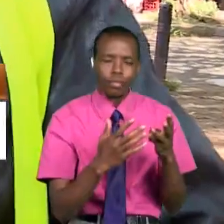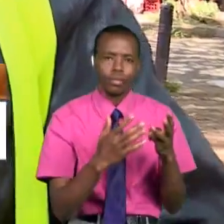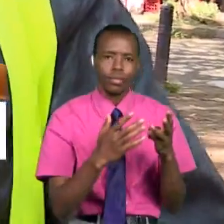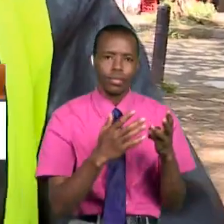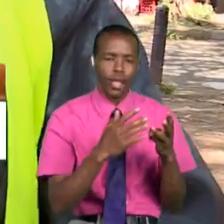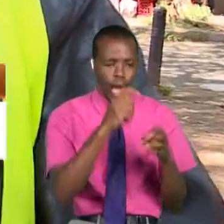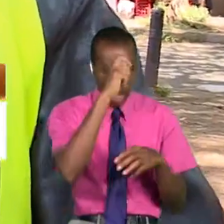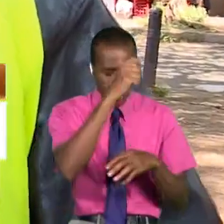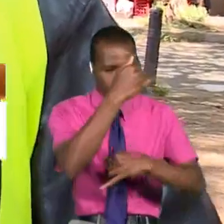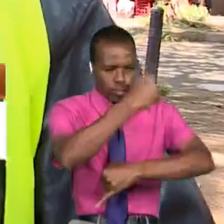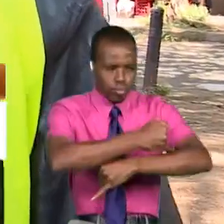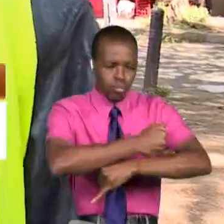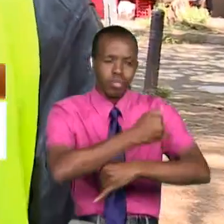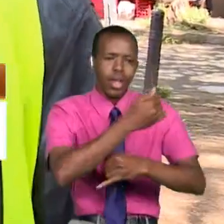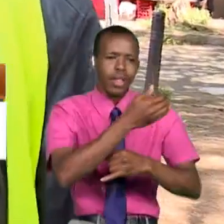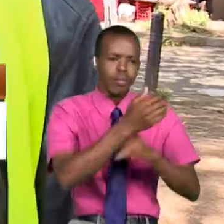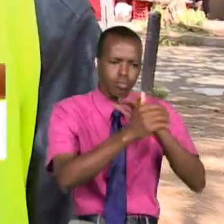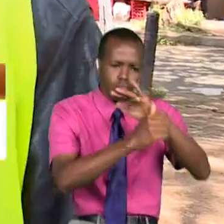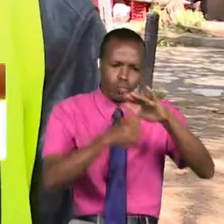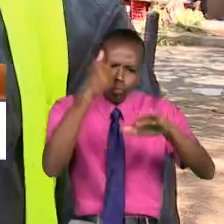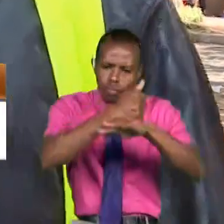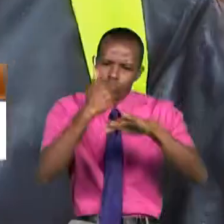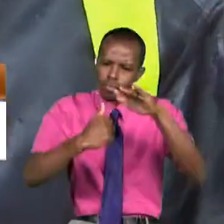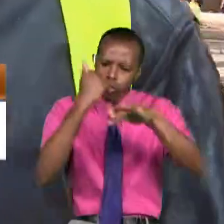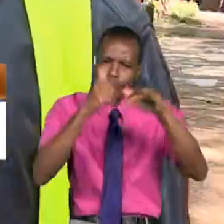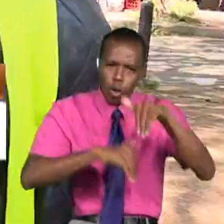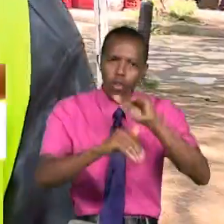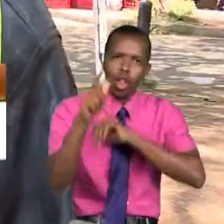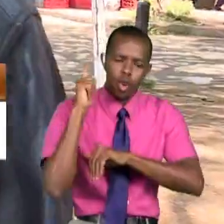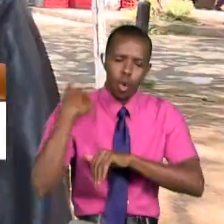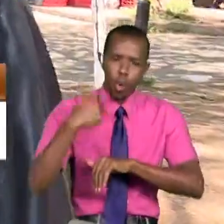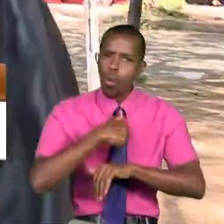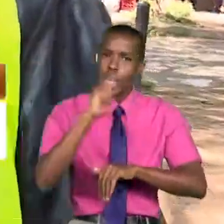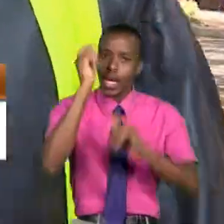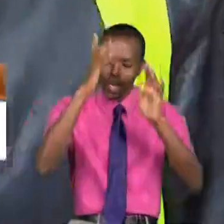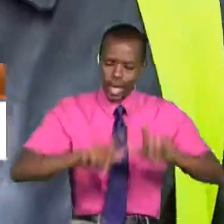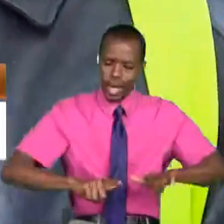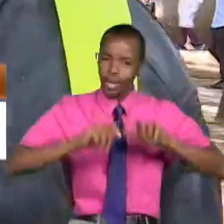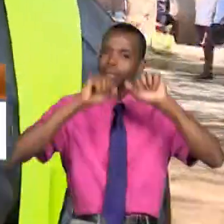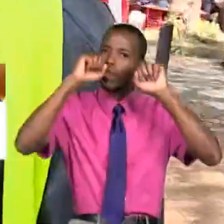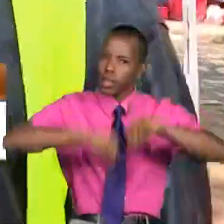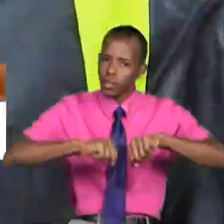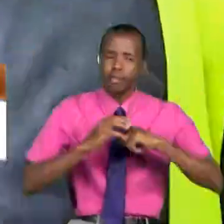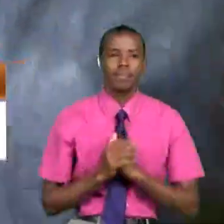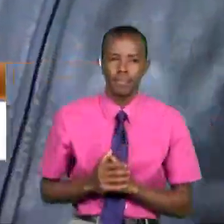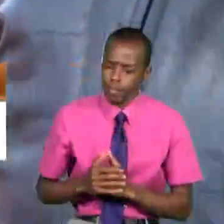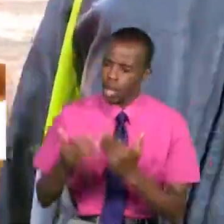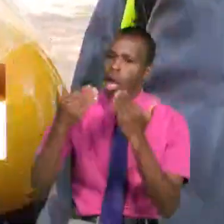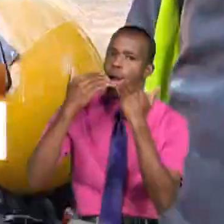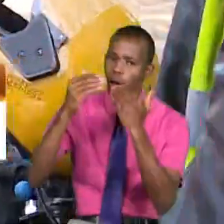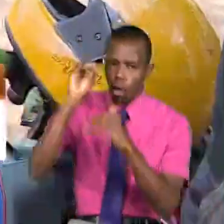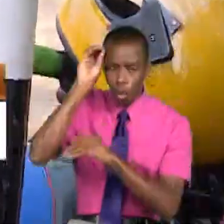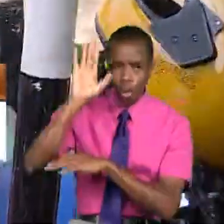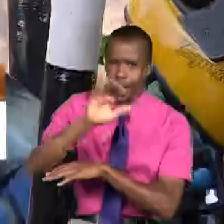ile institutions ambazo zimewekwa na kisheria, ndio sasa tuishi kama Wakenya sasa bidi. Asante sana kwa maoni